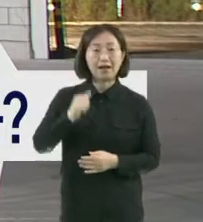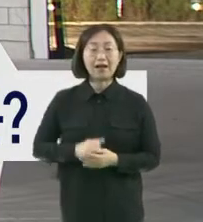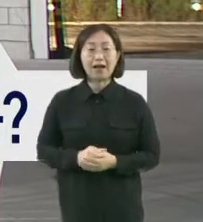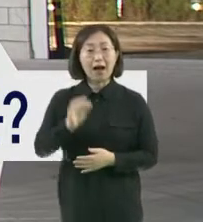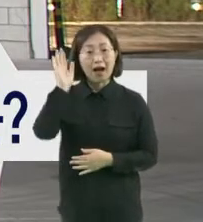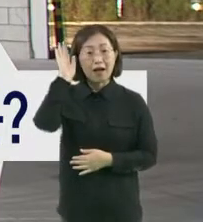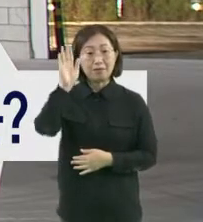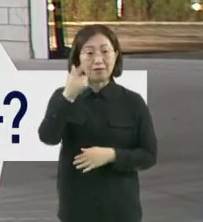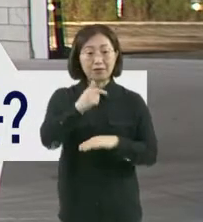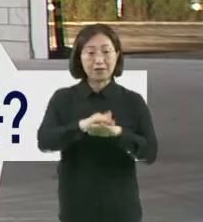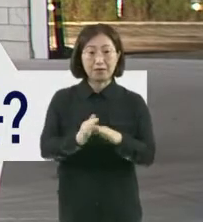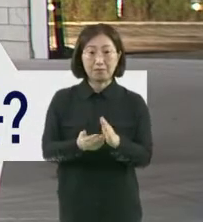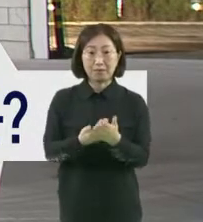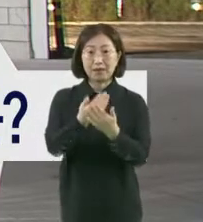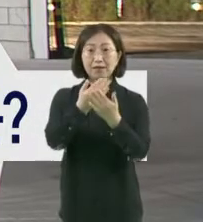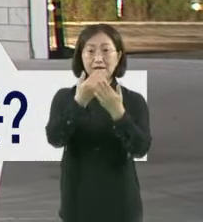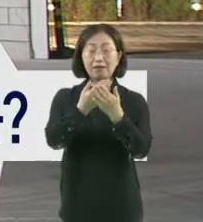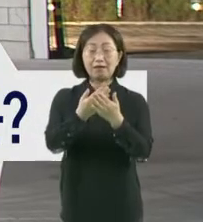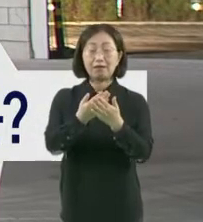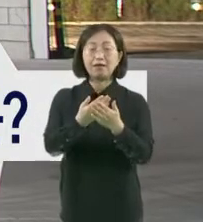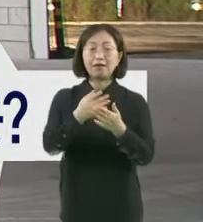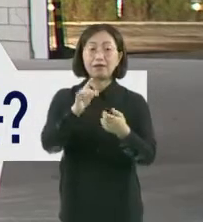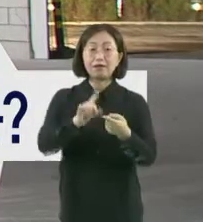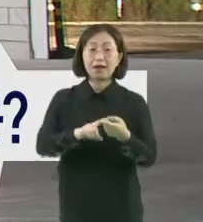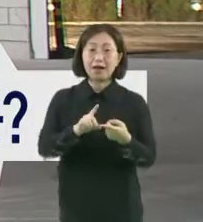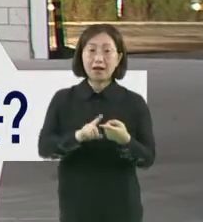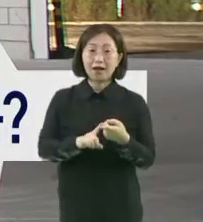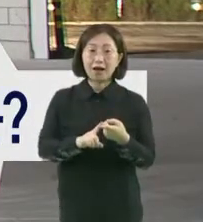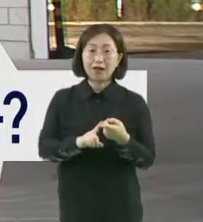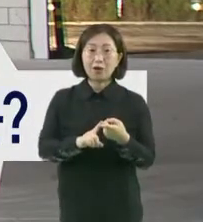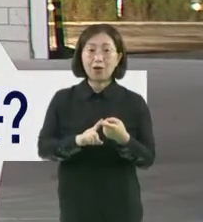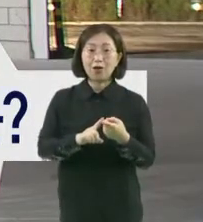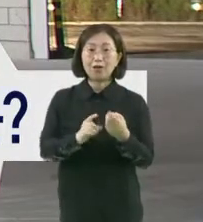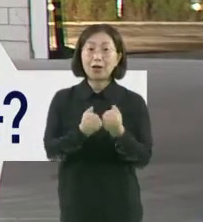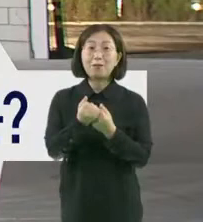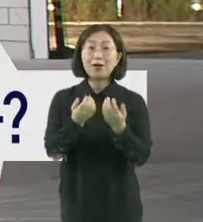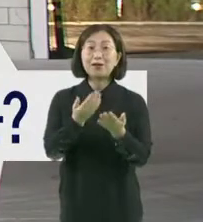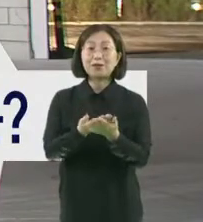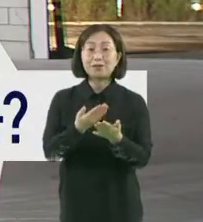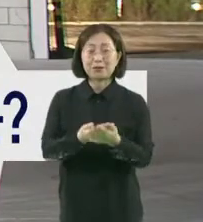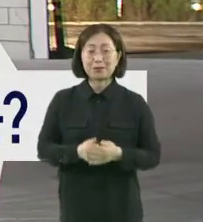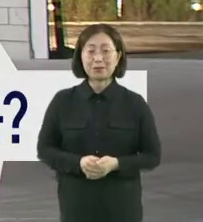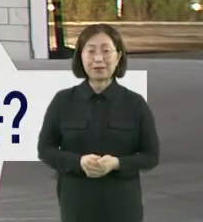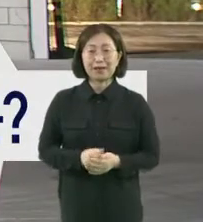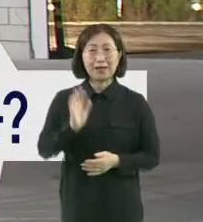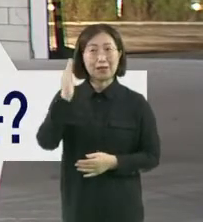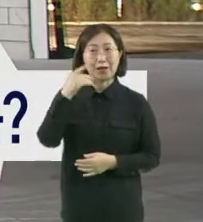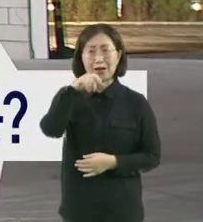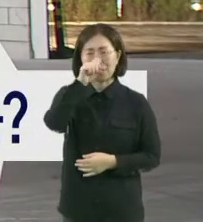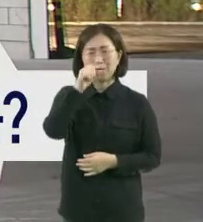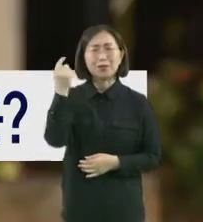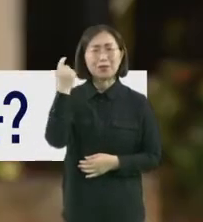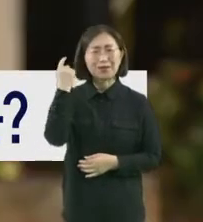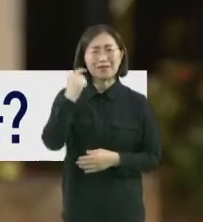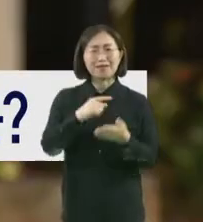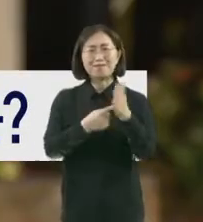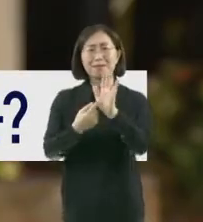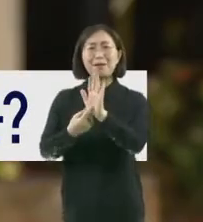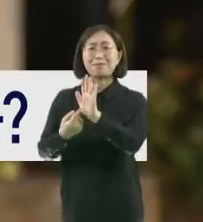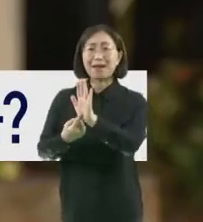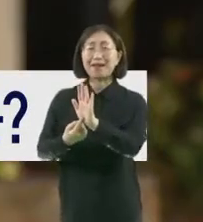앞으로 대전 발전과 관련해서 어떤 좀 계기가 될 것으로 보십니까? 최근에 좋은 속들이 계속 낭보가